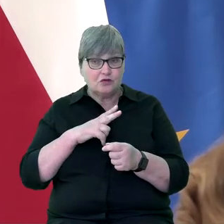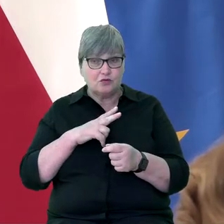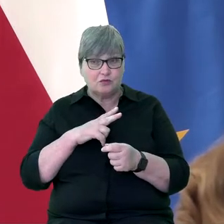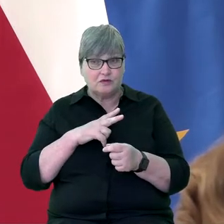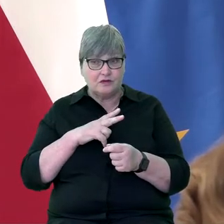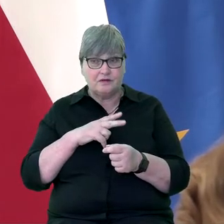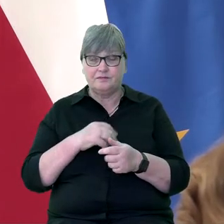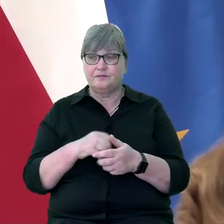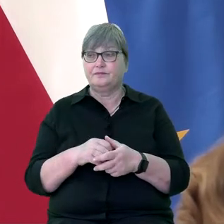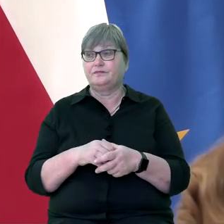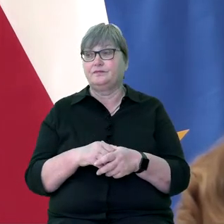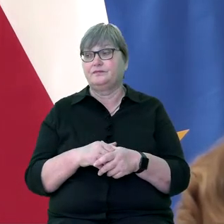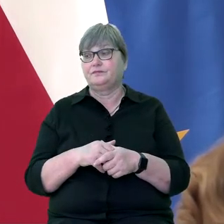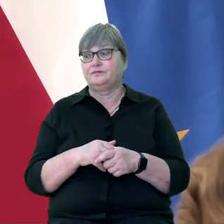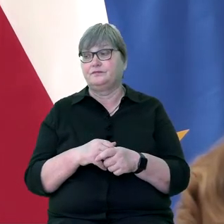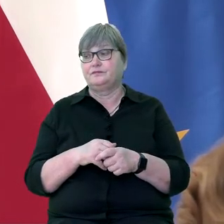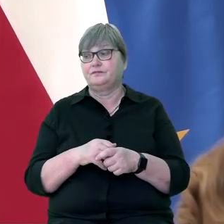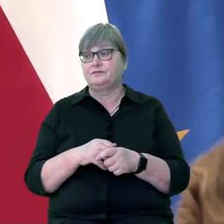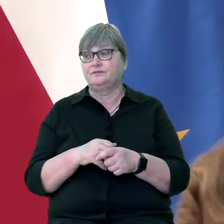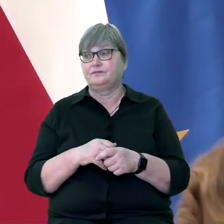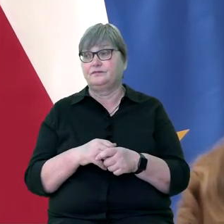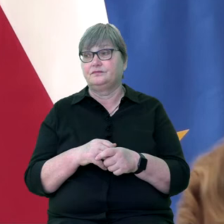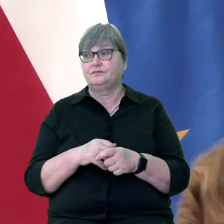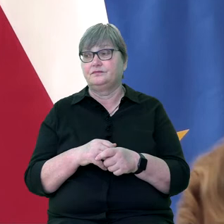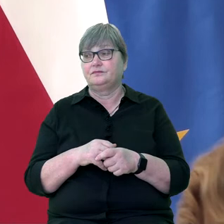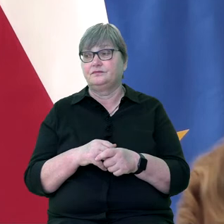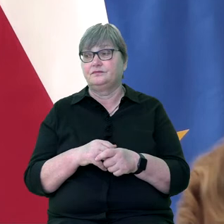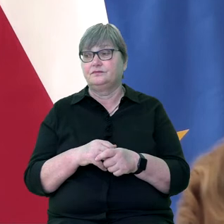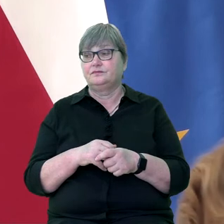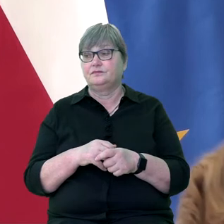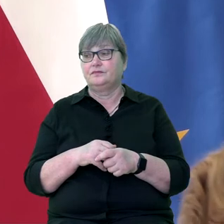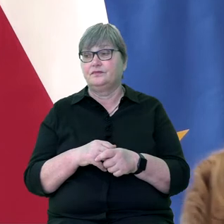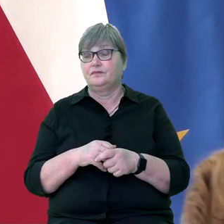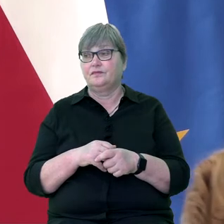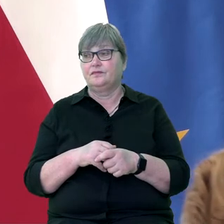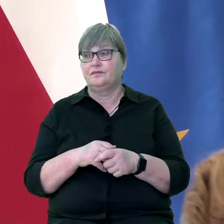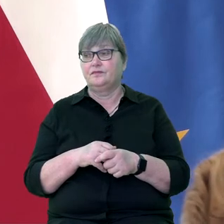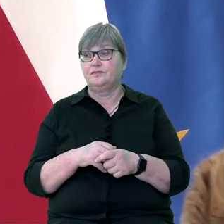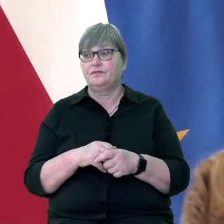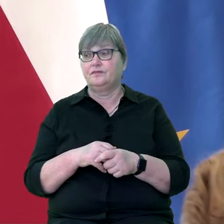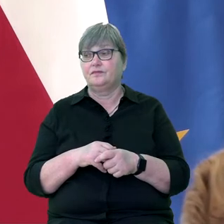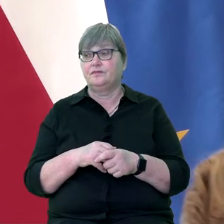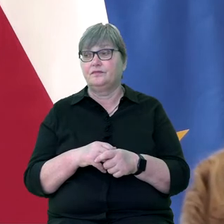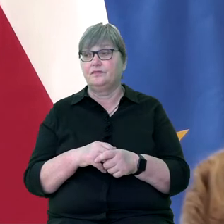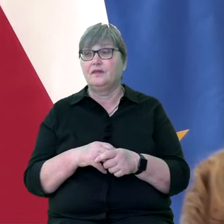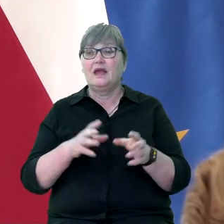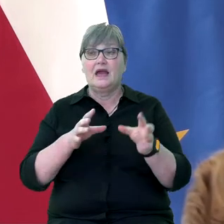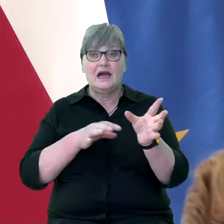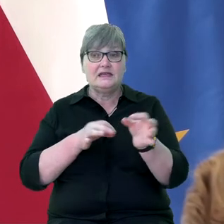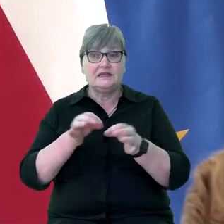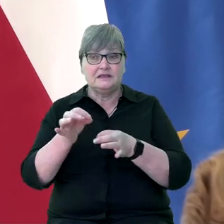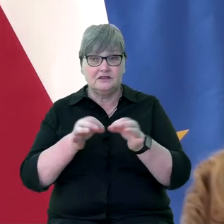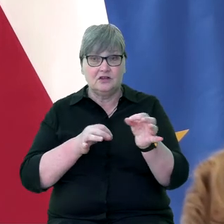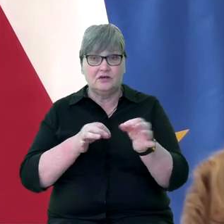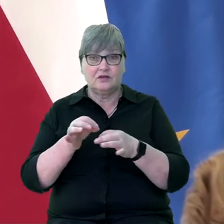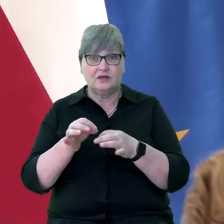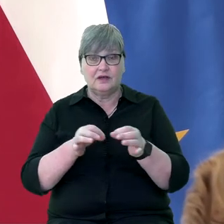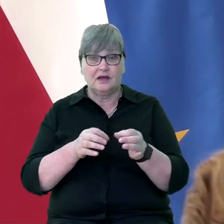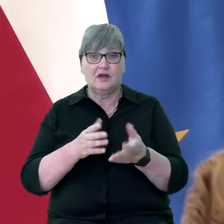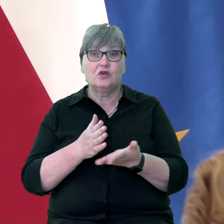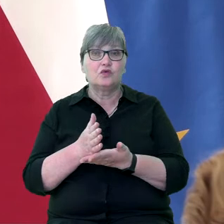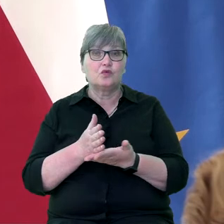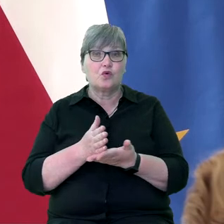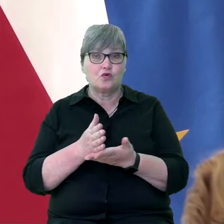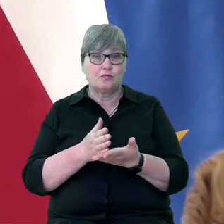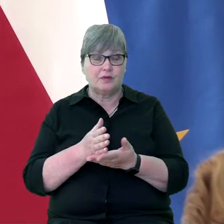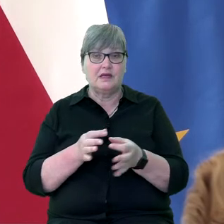może to robić i czynić. Proszę Państwa, historia służby